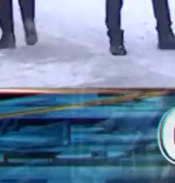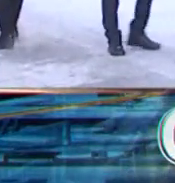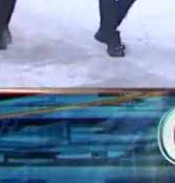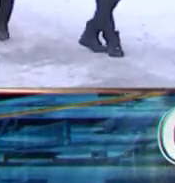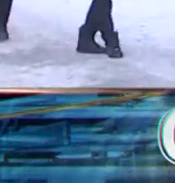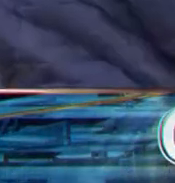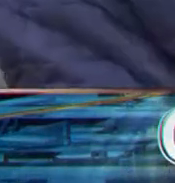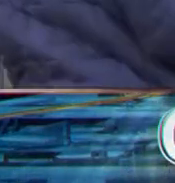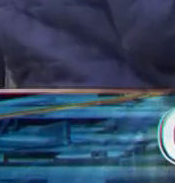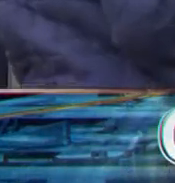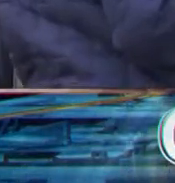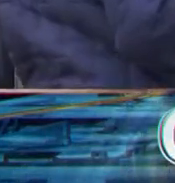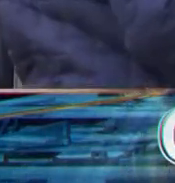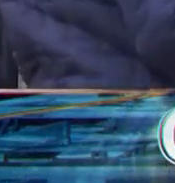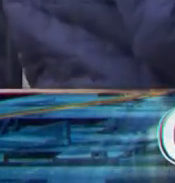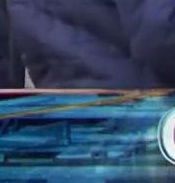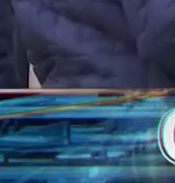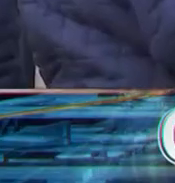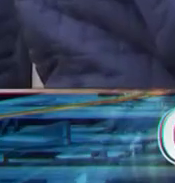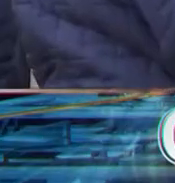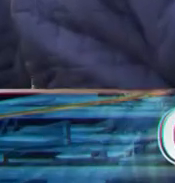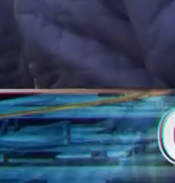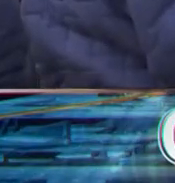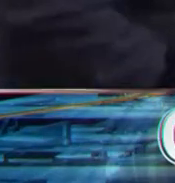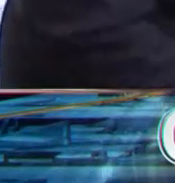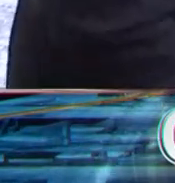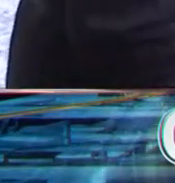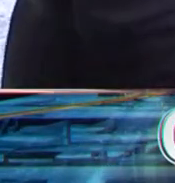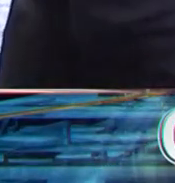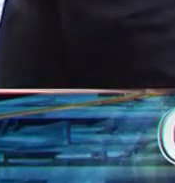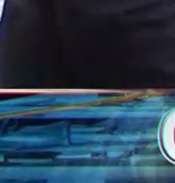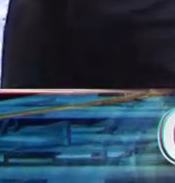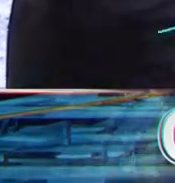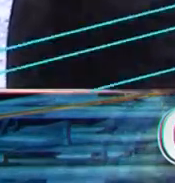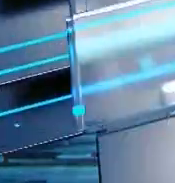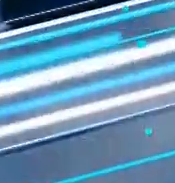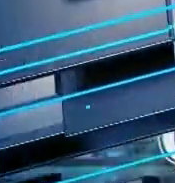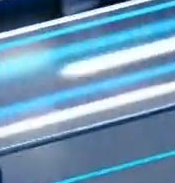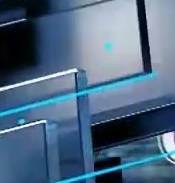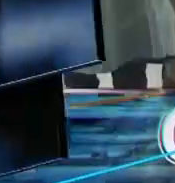Новые законы. С начала года увеличились зарплаты и пенсионные выплаты.